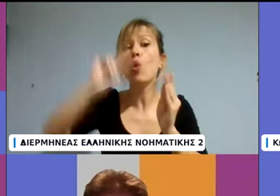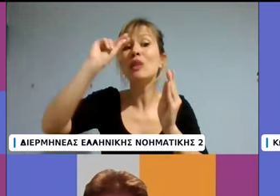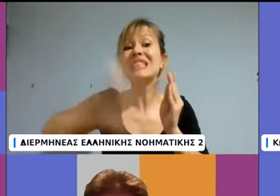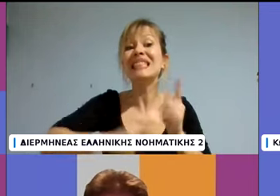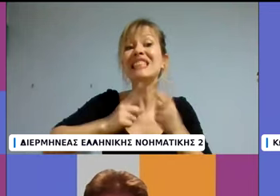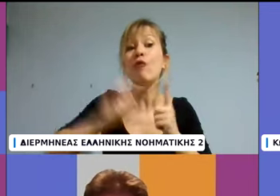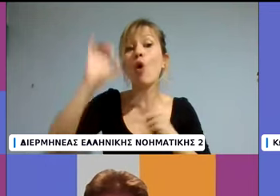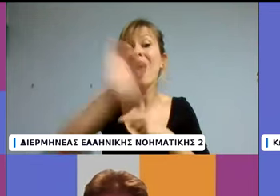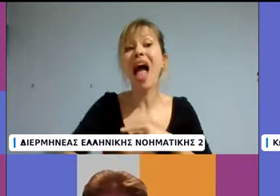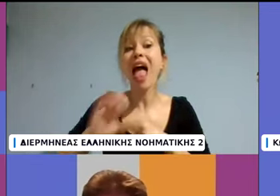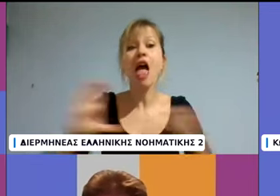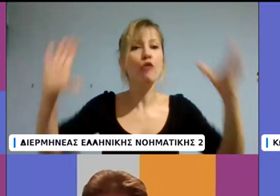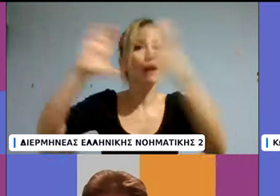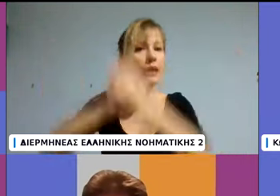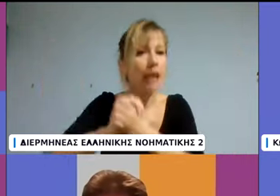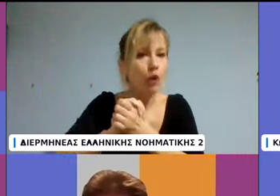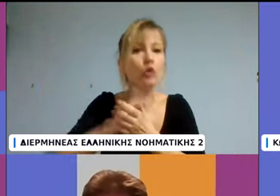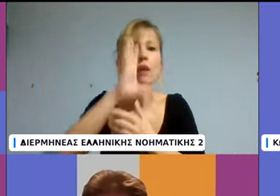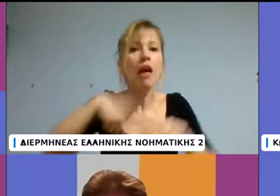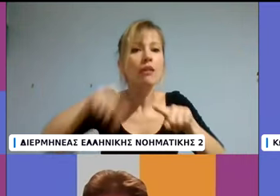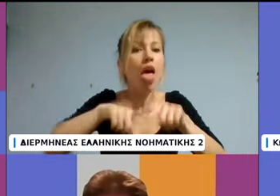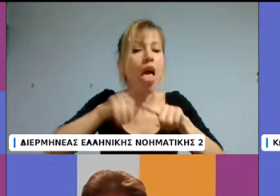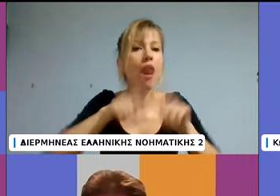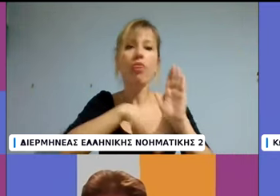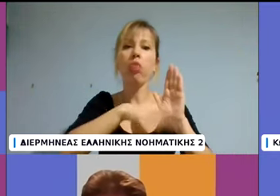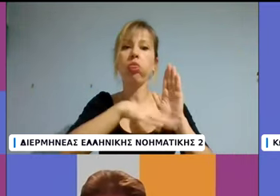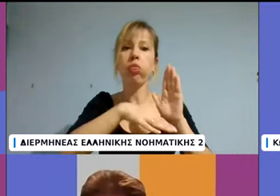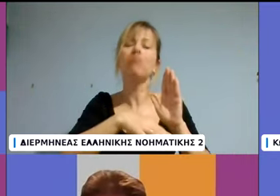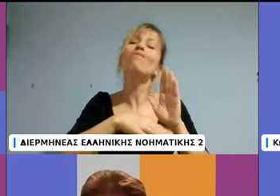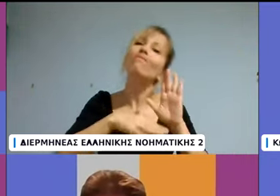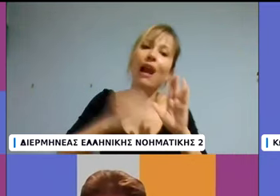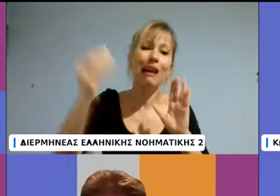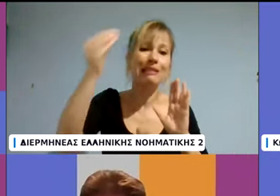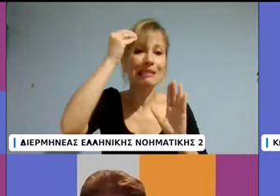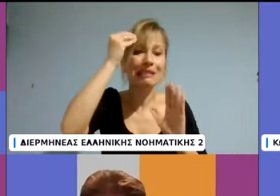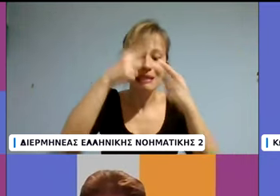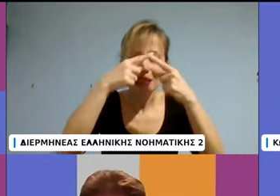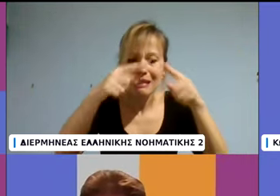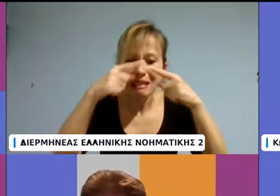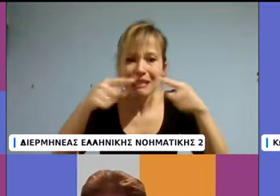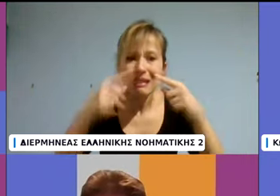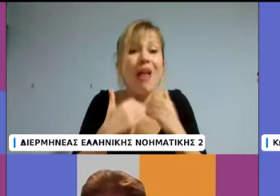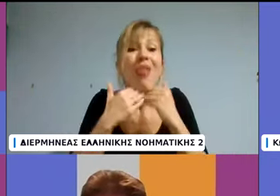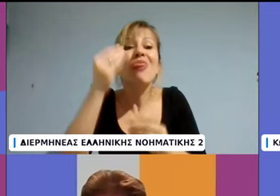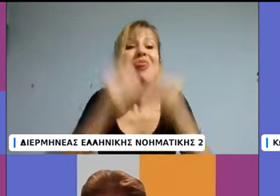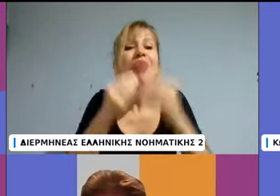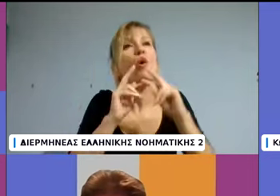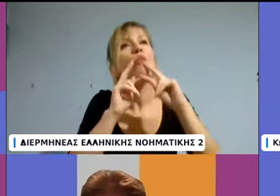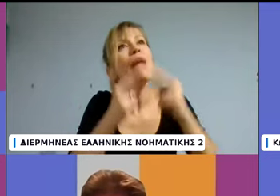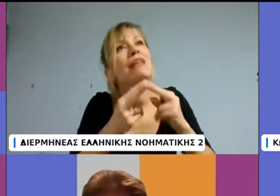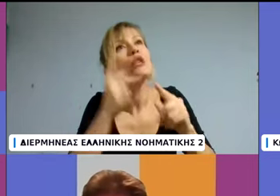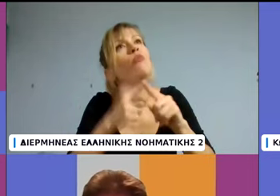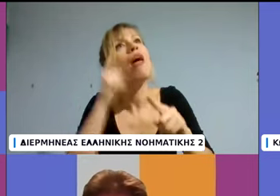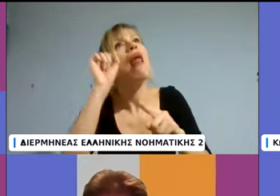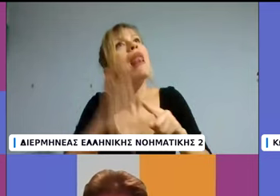οι χαμηλότερες στην Ευρωπαϊκή Ένωση. Δηλαδή είναι πάρα πολλές οι παράμετροι και οι μεταβλητές που θα έπρεπε να ληφθούν υπόψη για